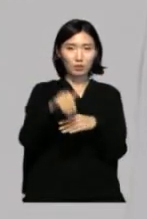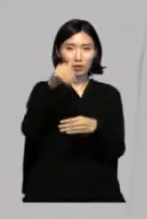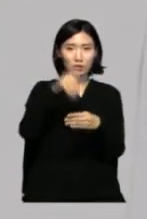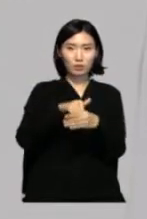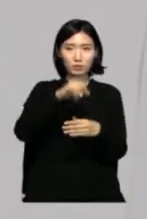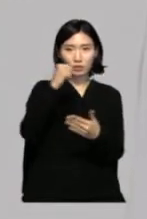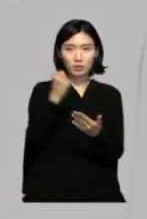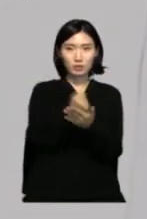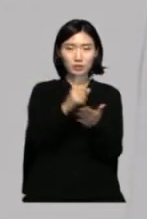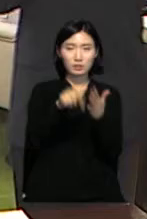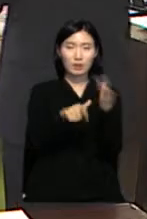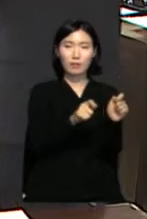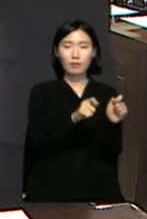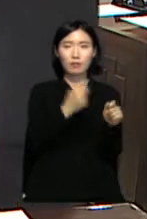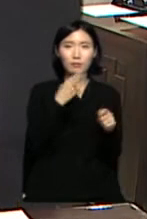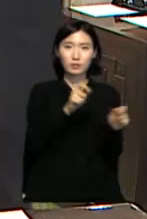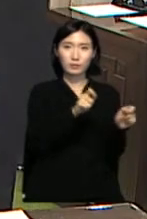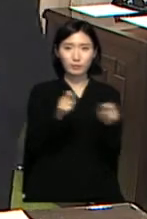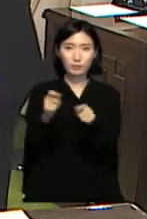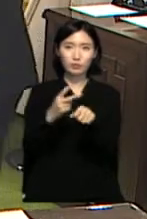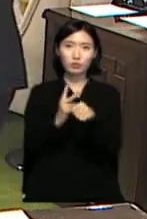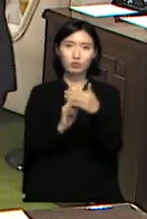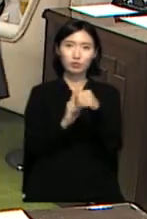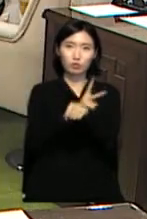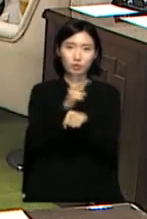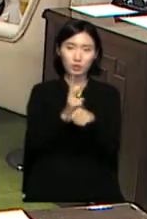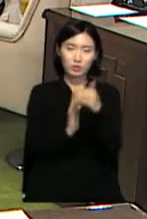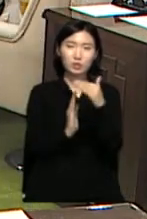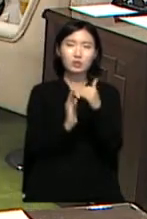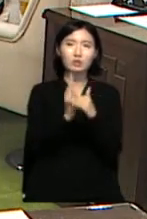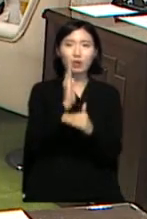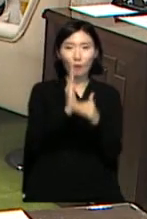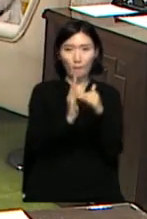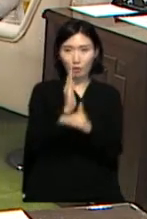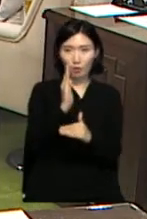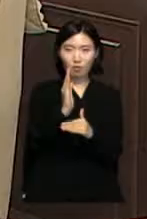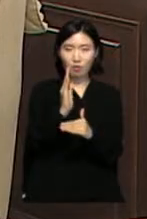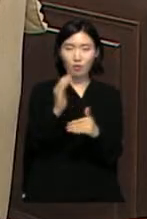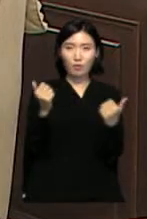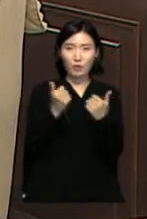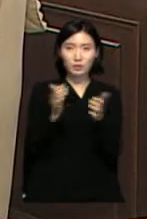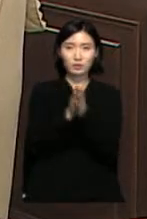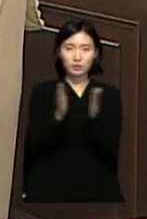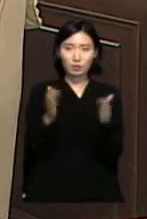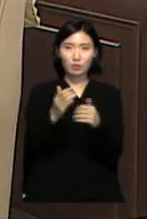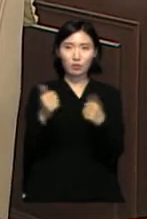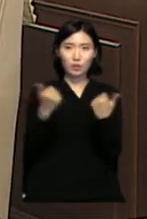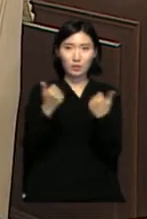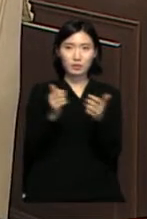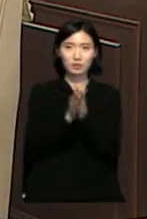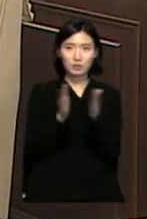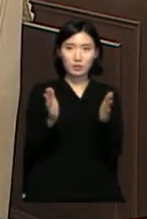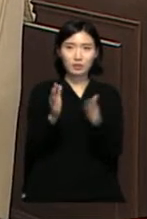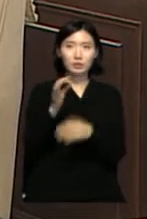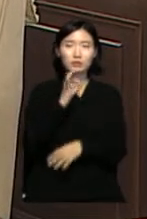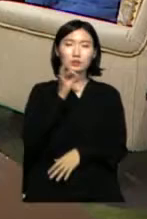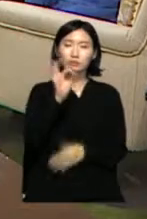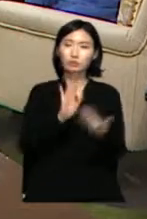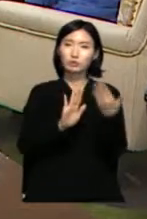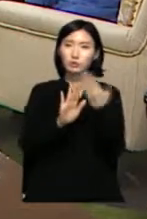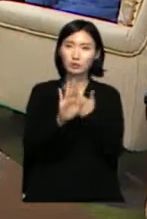정해진 시간 없이 연기됐고 2시가 넘어서야 회의가 시작됐습니다. 하지만 회의가 시작된 지 10여 분도 안